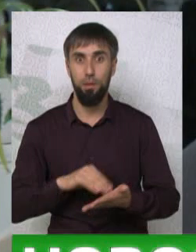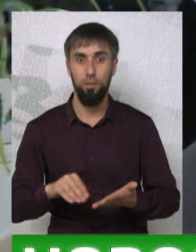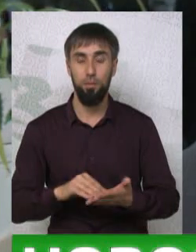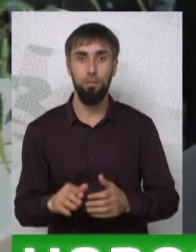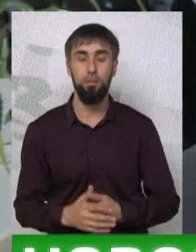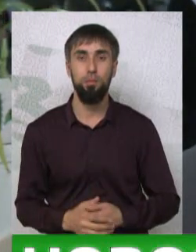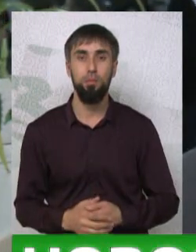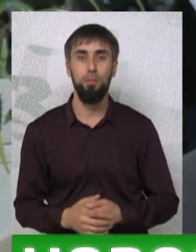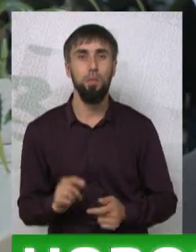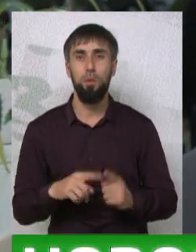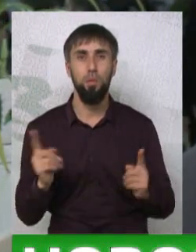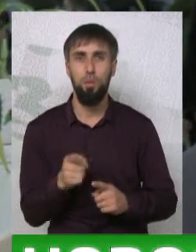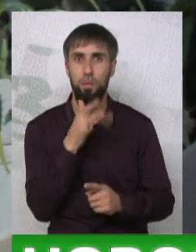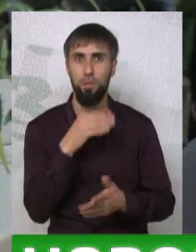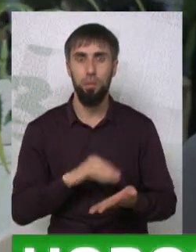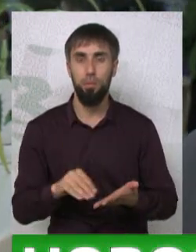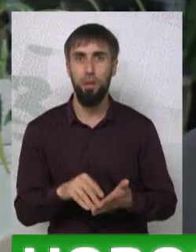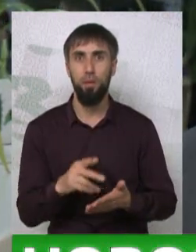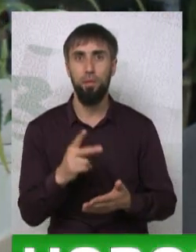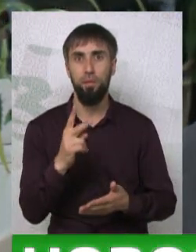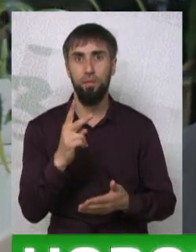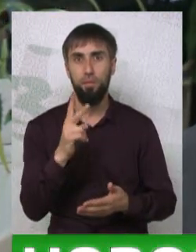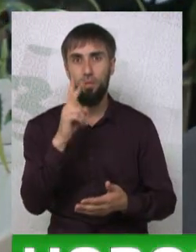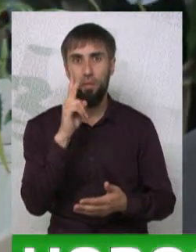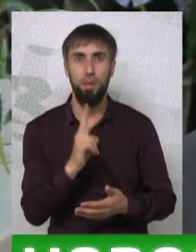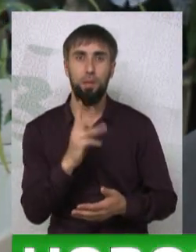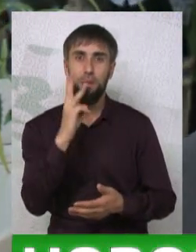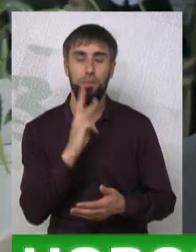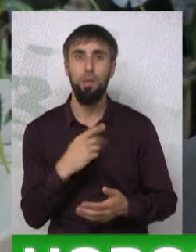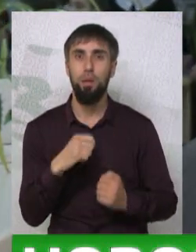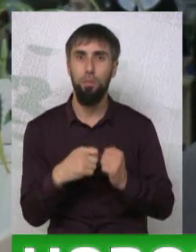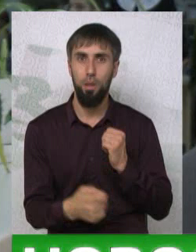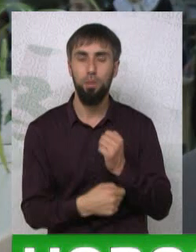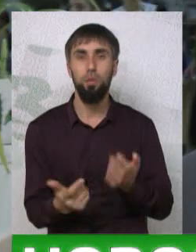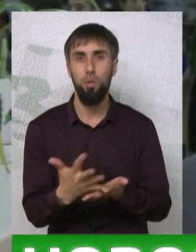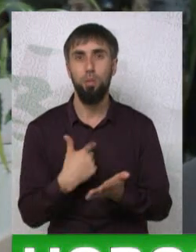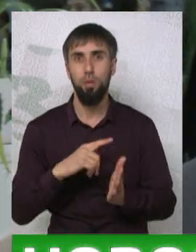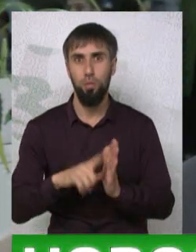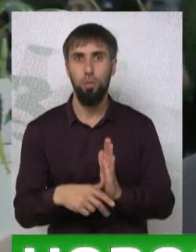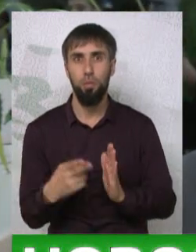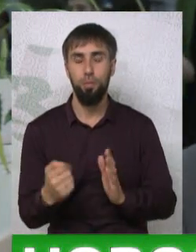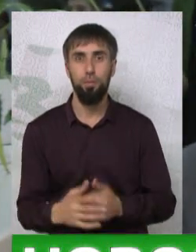написана в короткий срок, 2-3 месяца. Материал собирал долго,